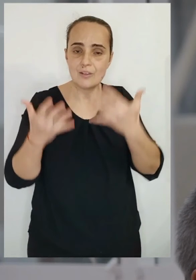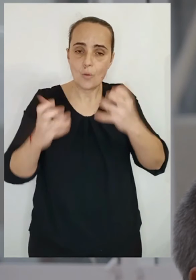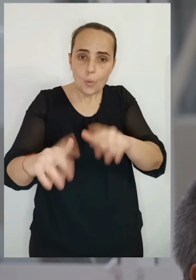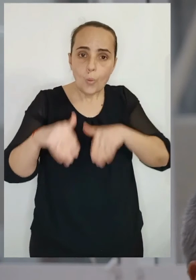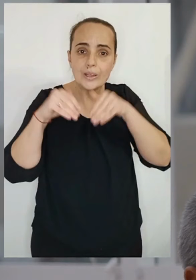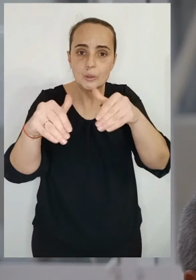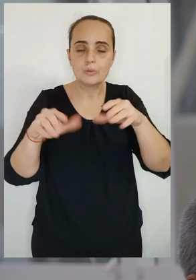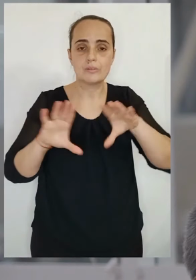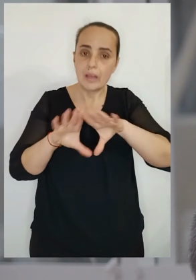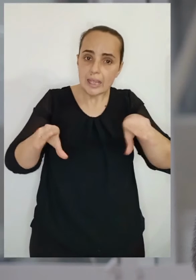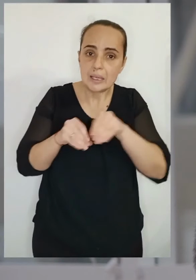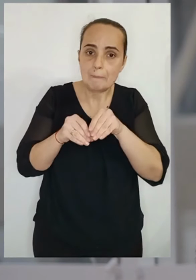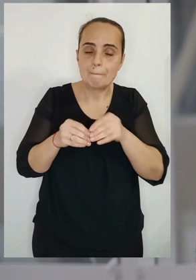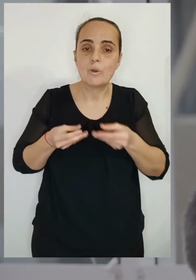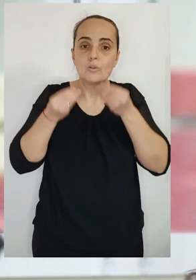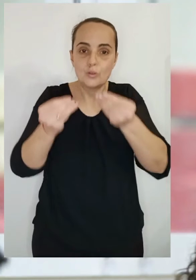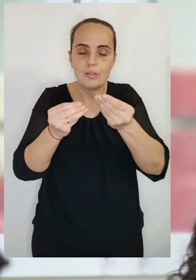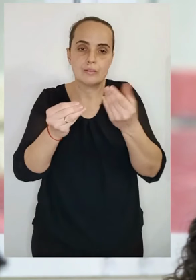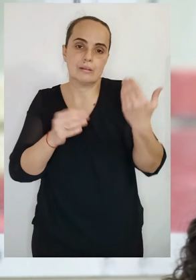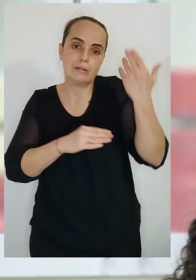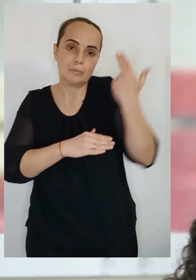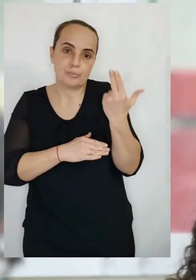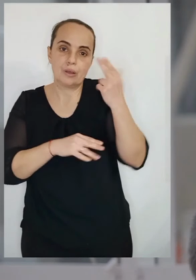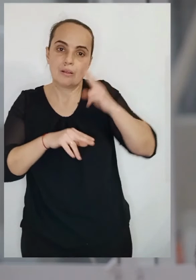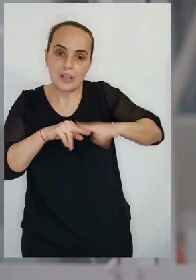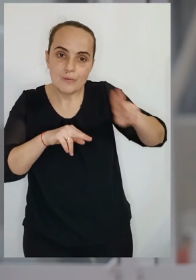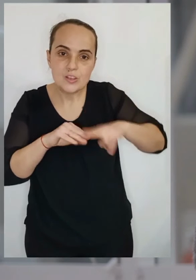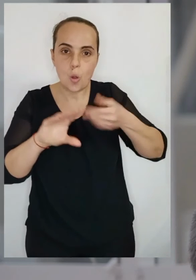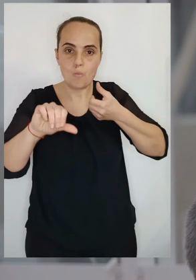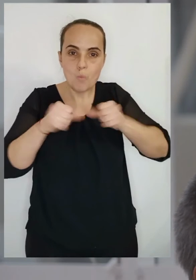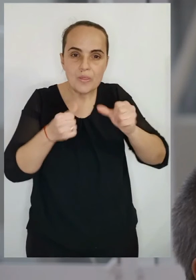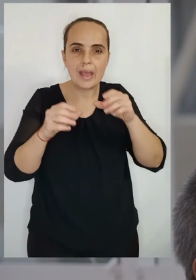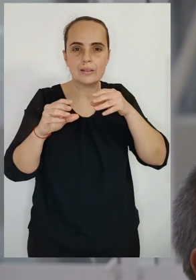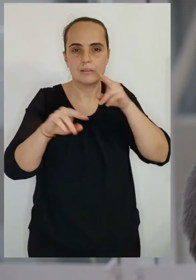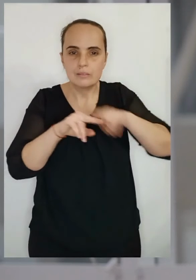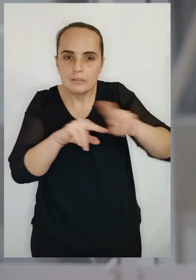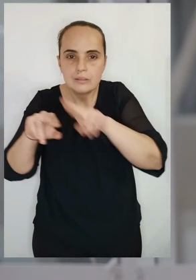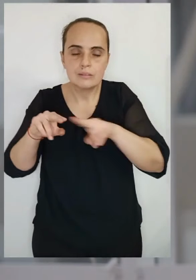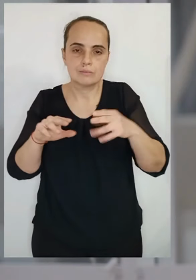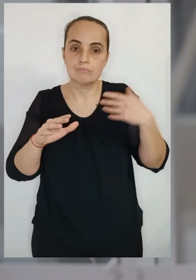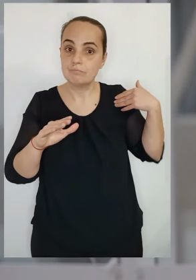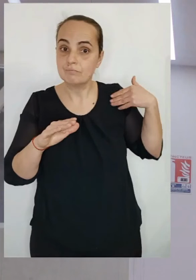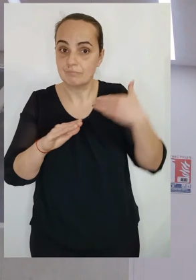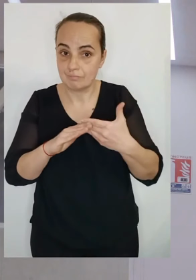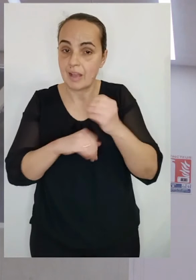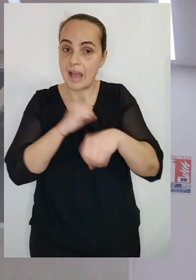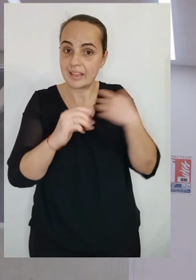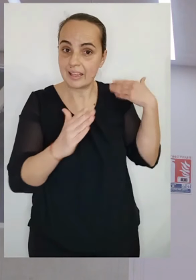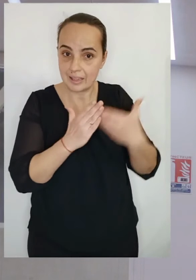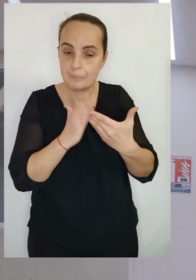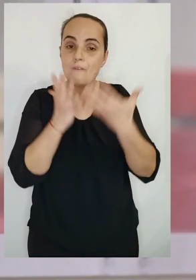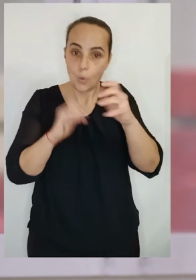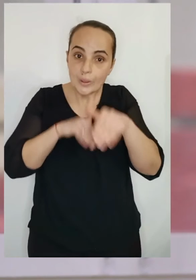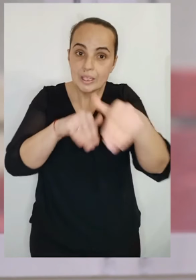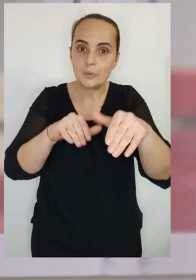continuer pour toute votre équipe à porter la dynamique de rénovation et de modernisation des équipements sportifs que vous avez mené depuis Bourgogne-Franche-Comté et